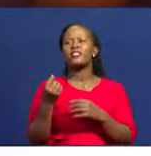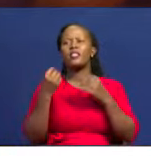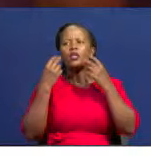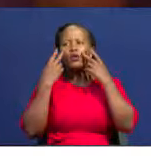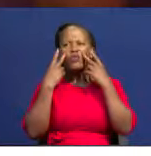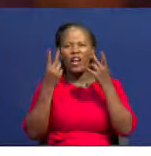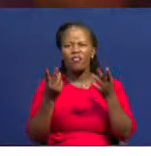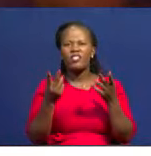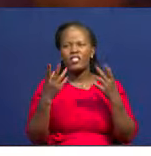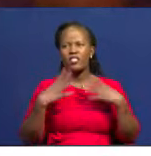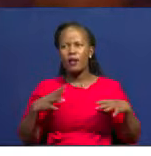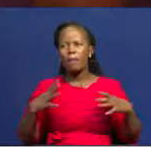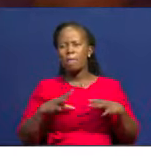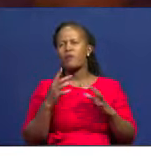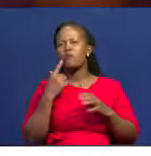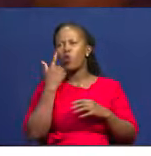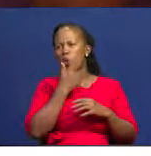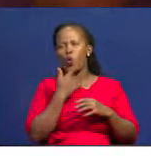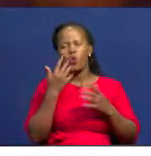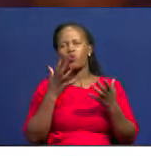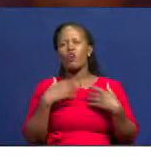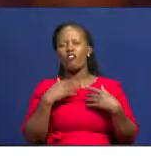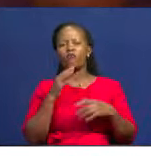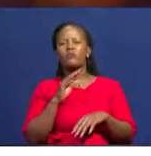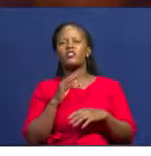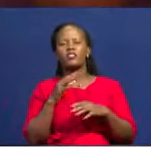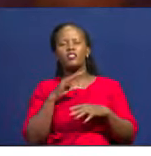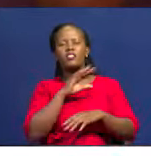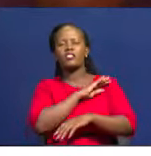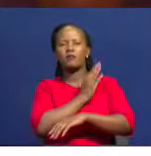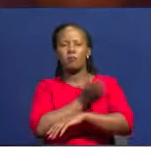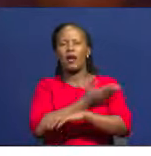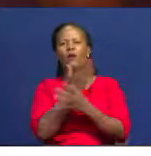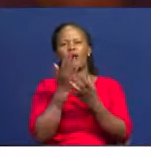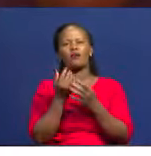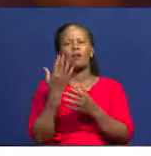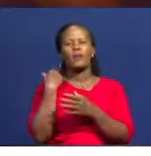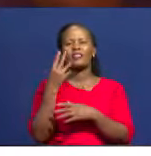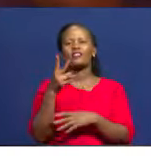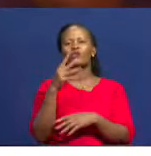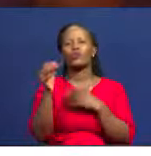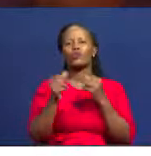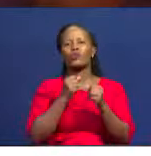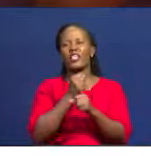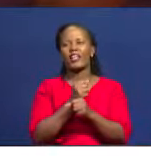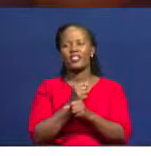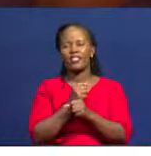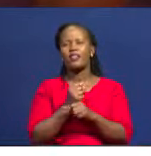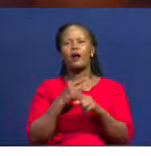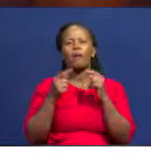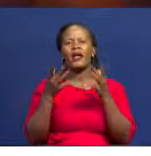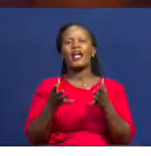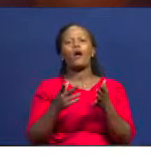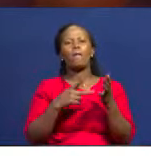in power for the last less than 2 years buying houses here and